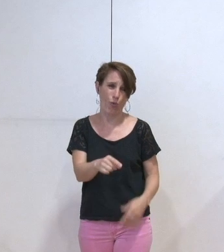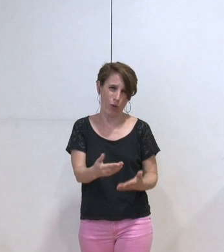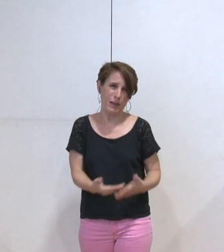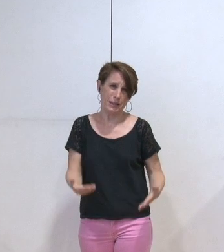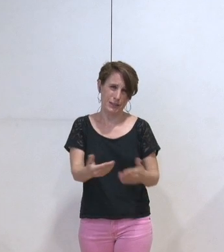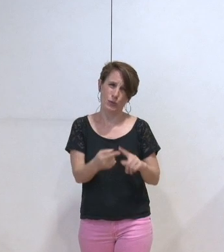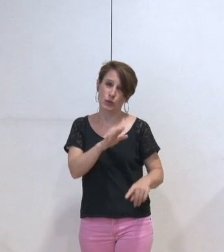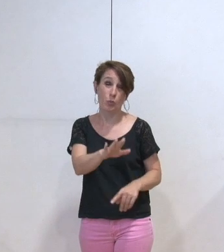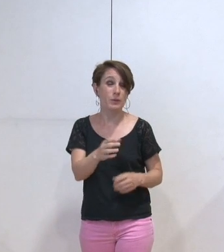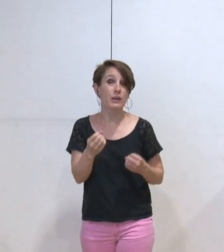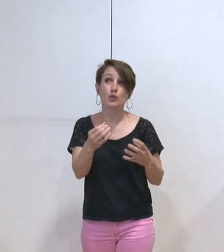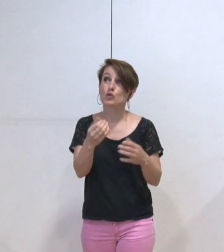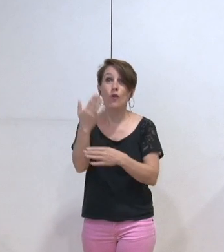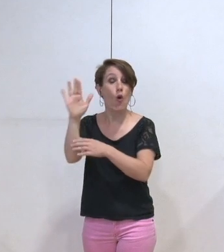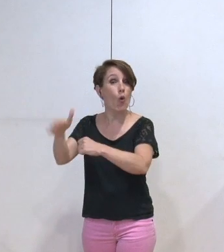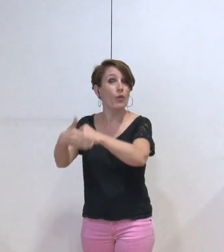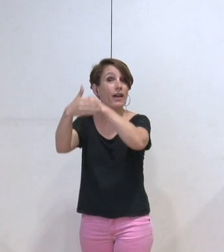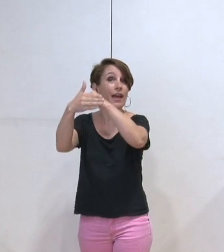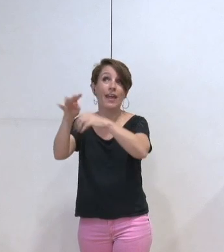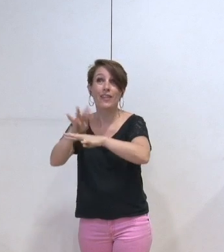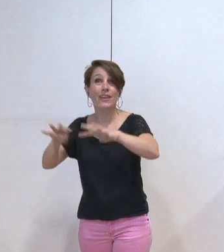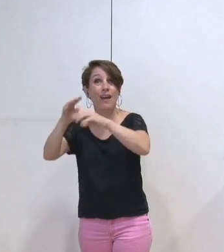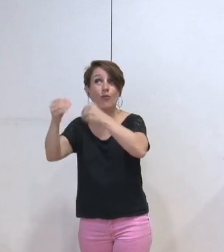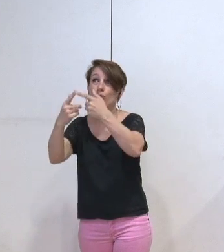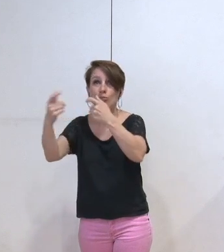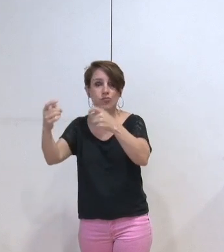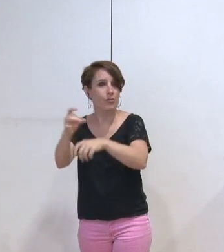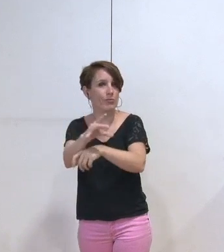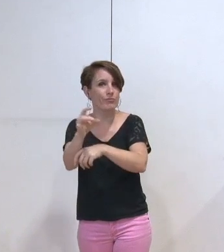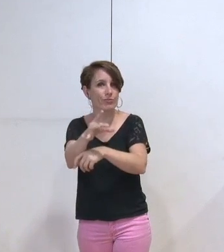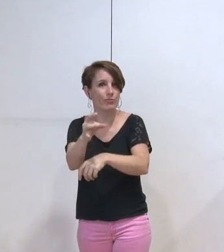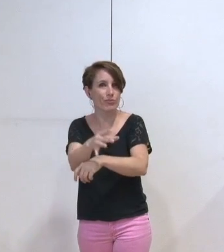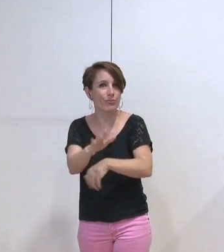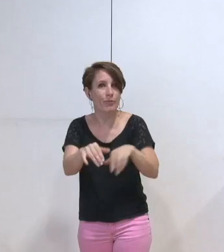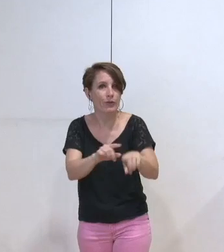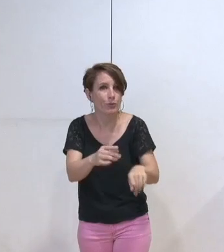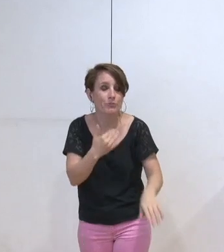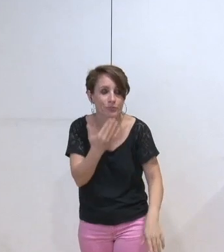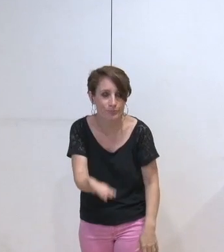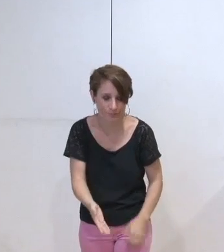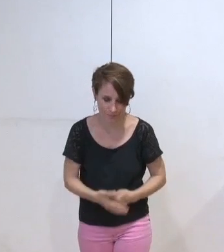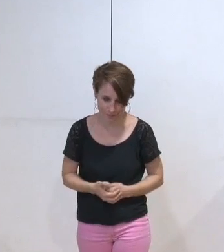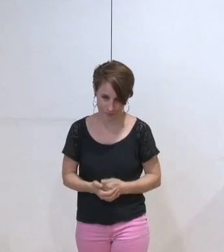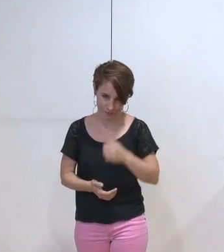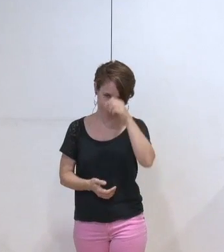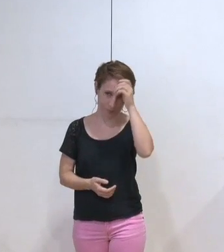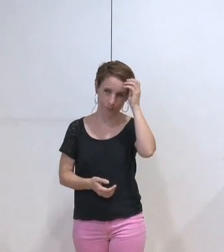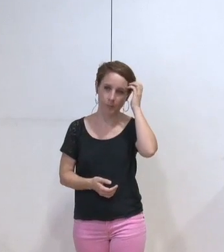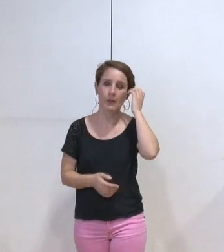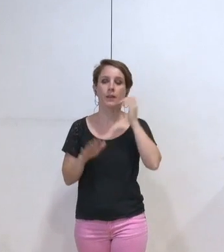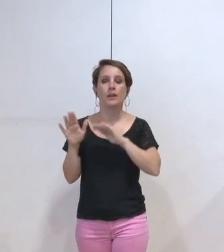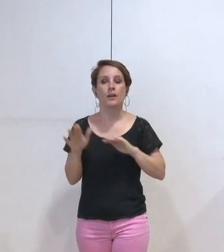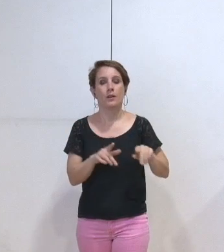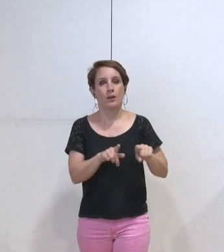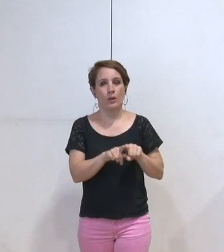souvent exclus d'autres dispositifs de droit commun et nous travaillerons sur la révision de grilles tarifaires et de critères